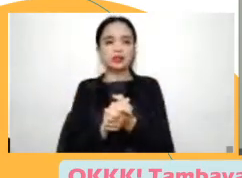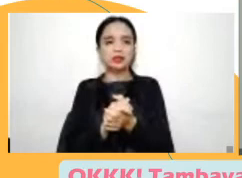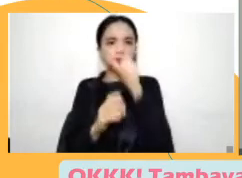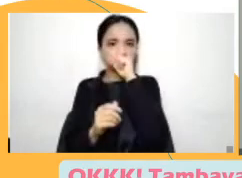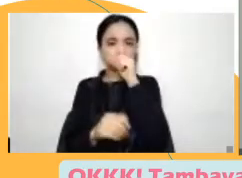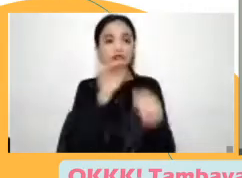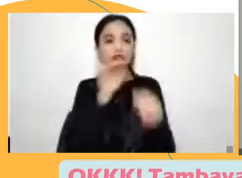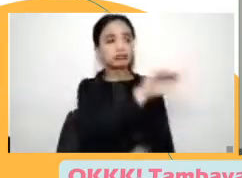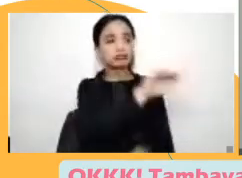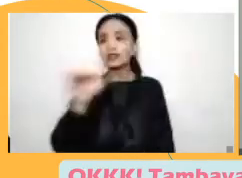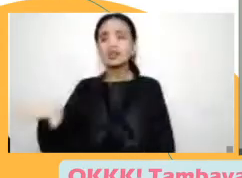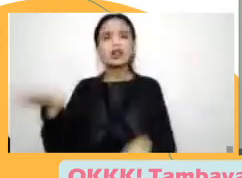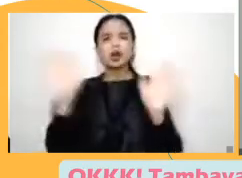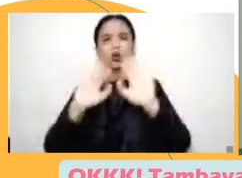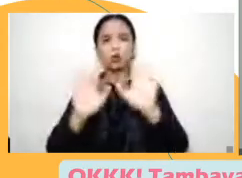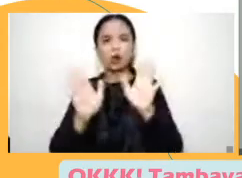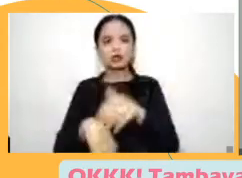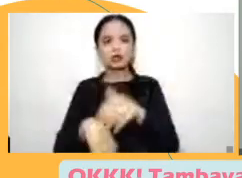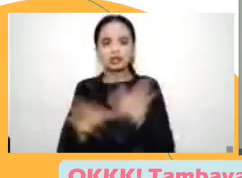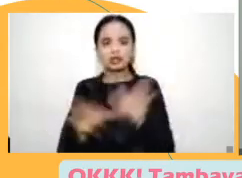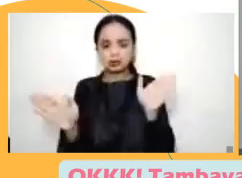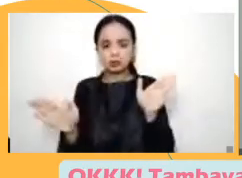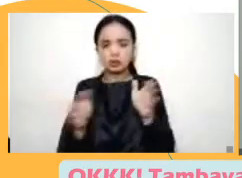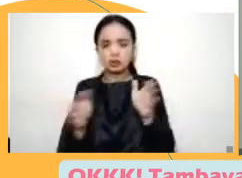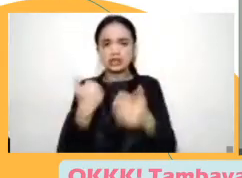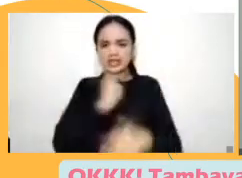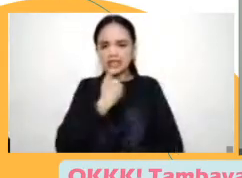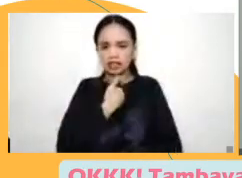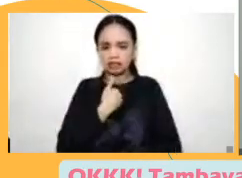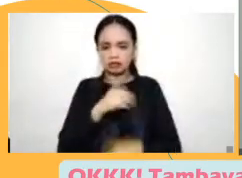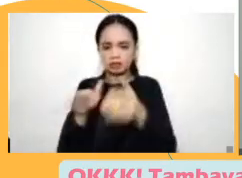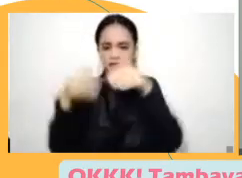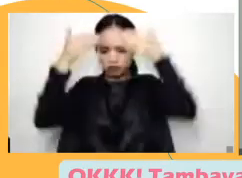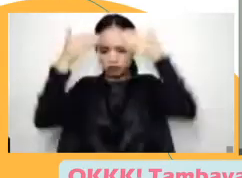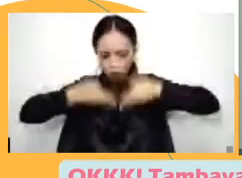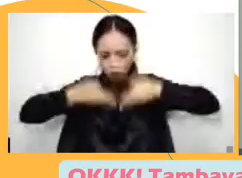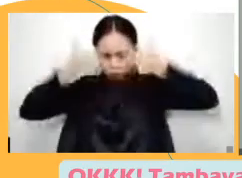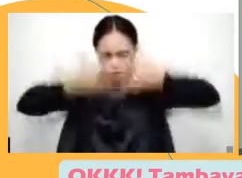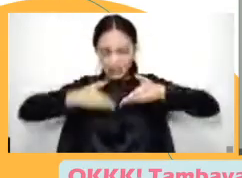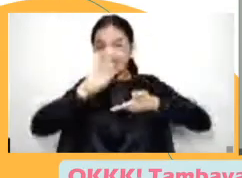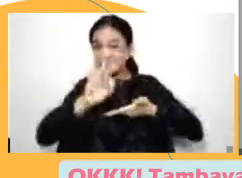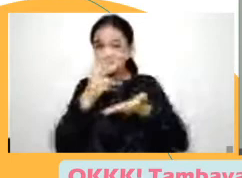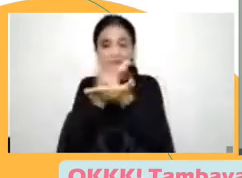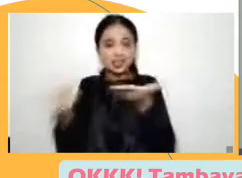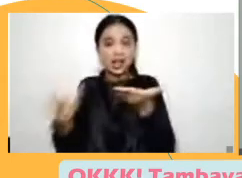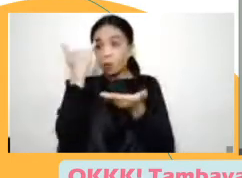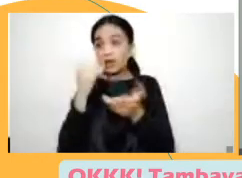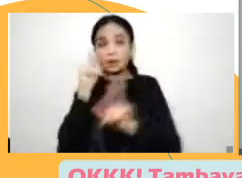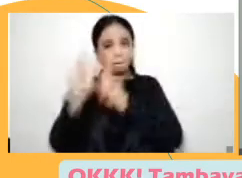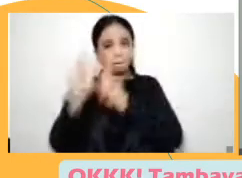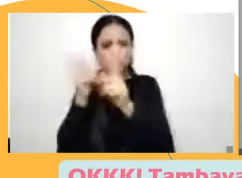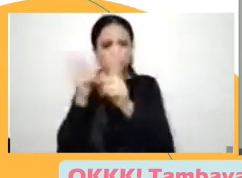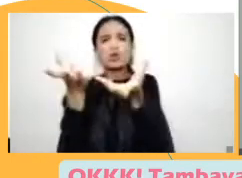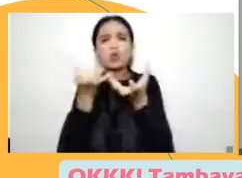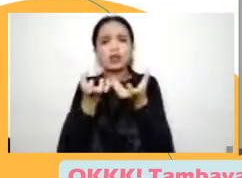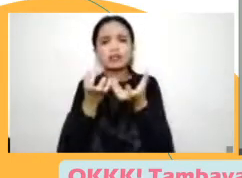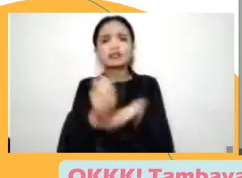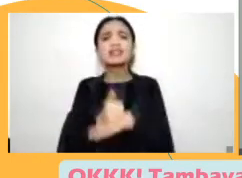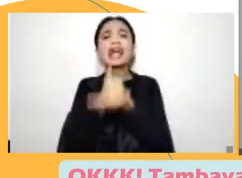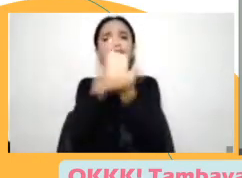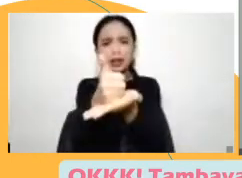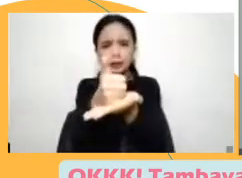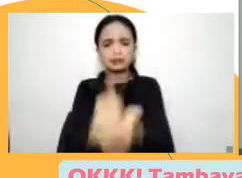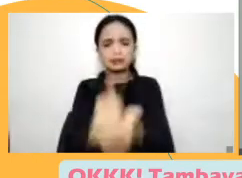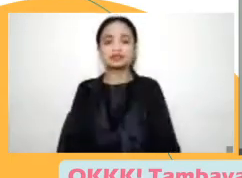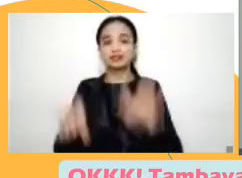tayong magkulong sa ating sarili pag tayo ay nadadapa. Because there are people who want to reach out. Okay?